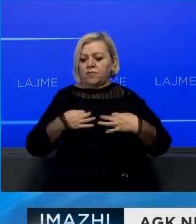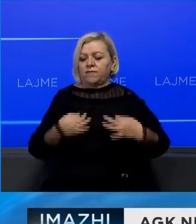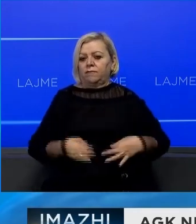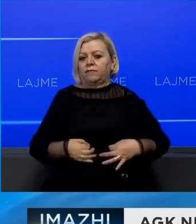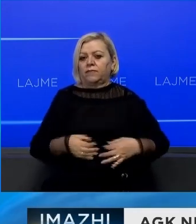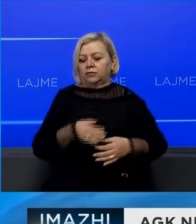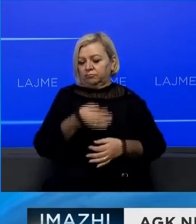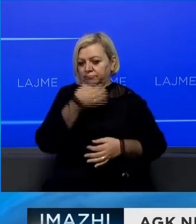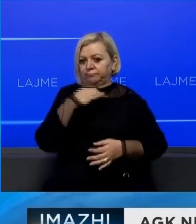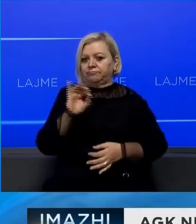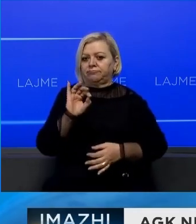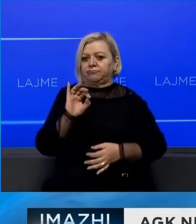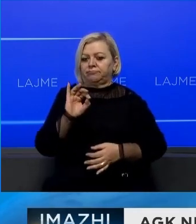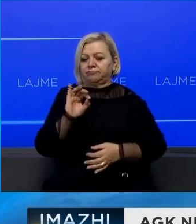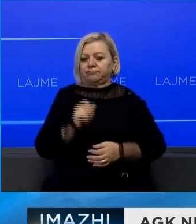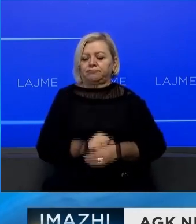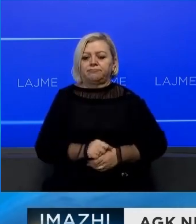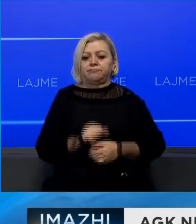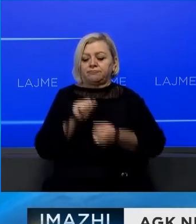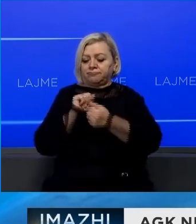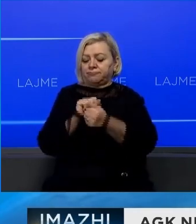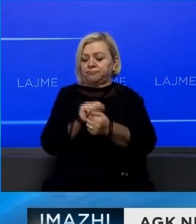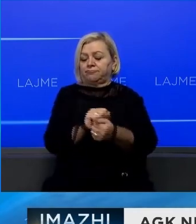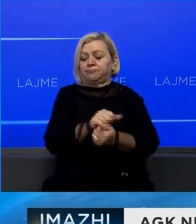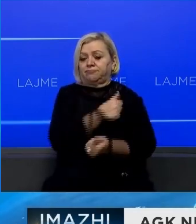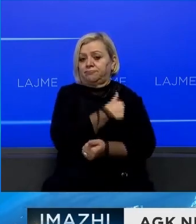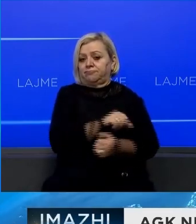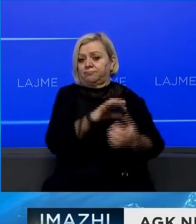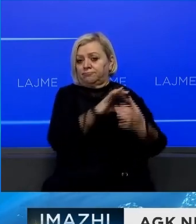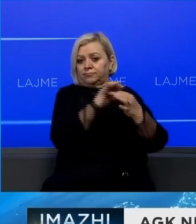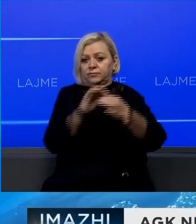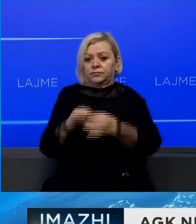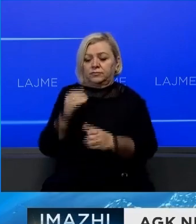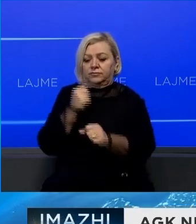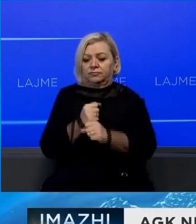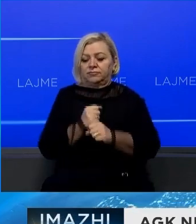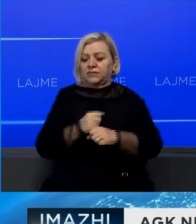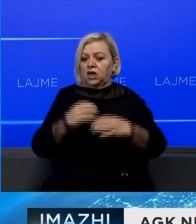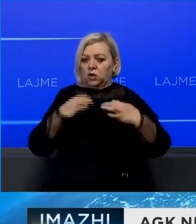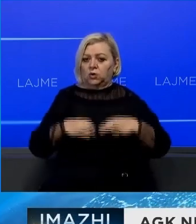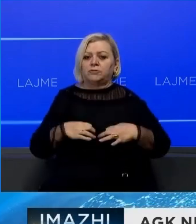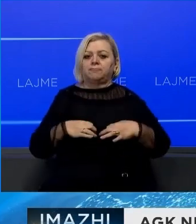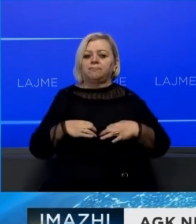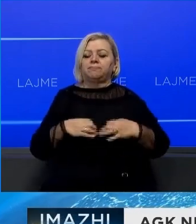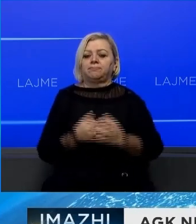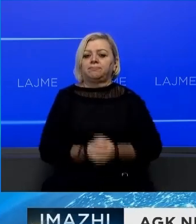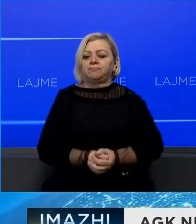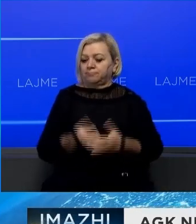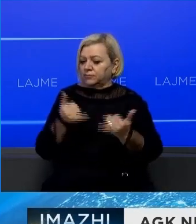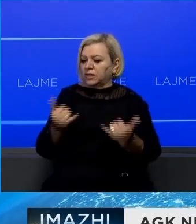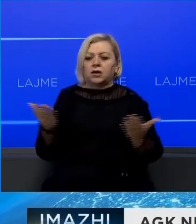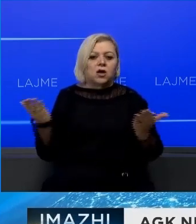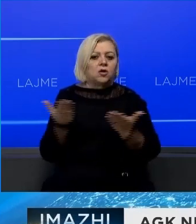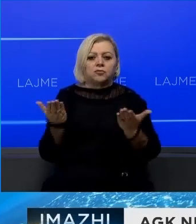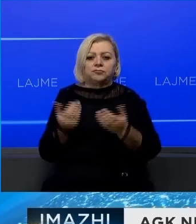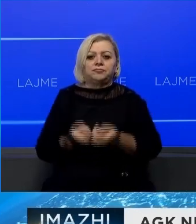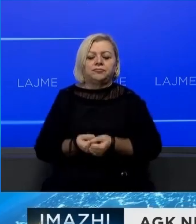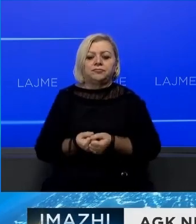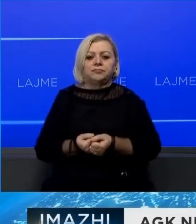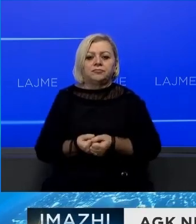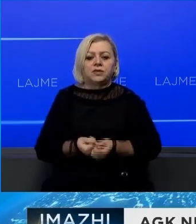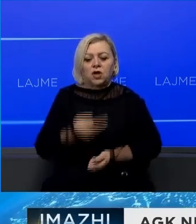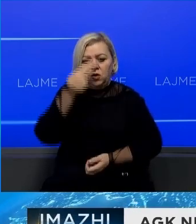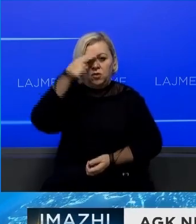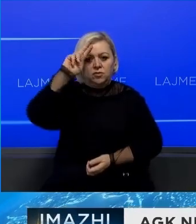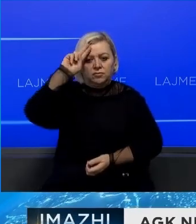të gjithë dëshmuar me dekadat të tëra në këtë profesion. Kryetar, më intereson të di se si u prit